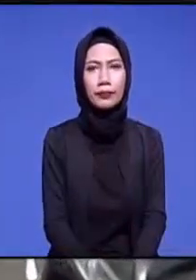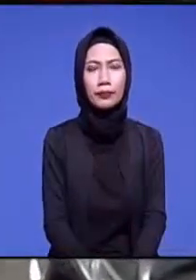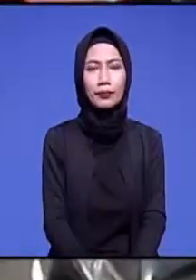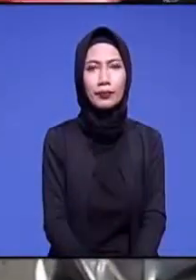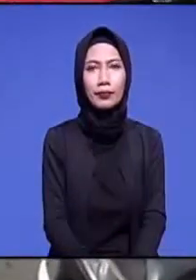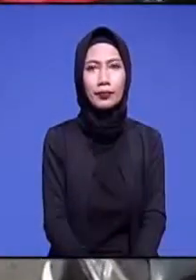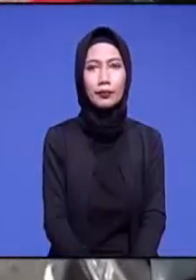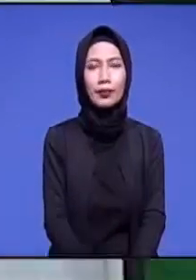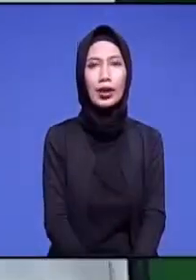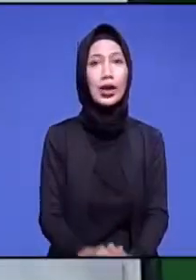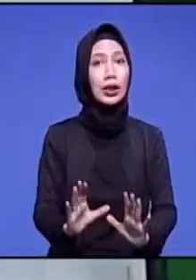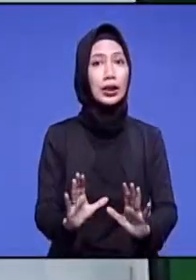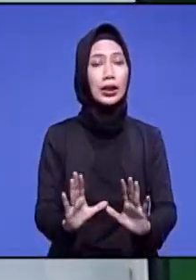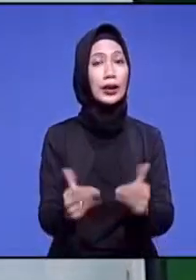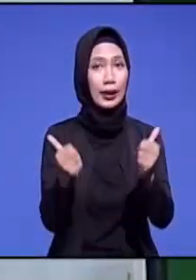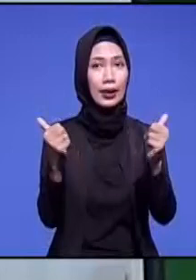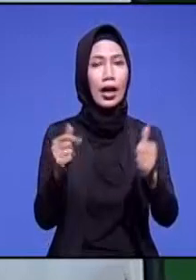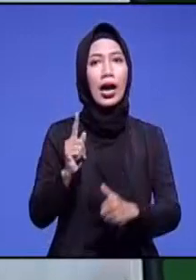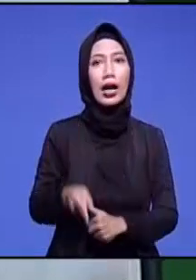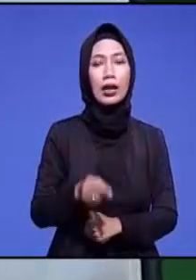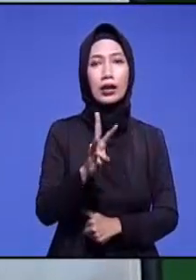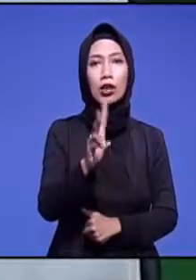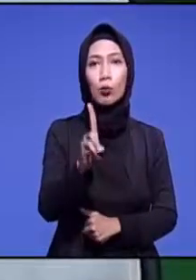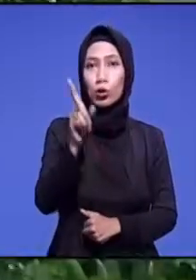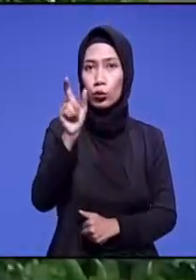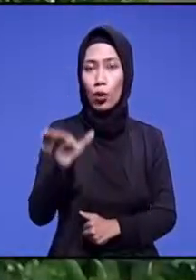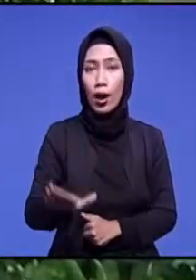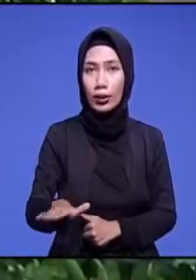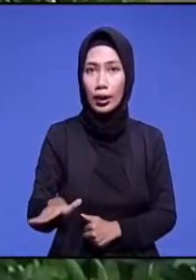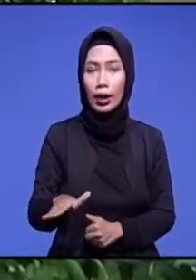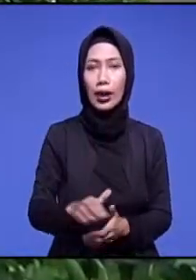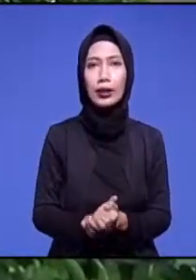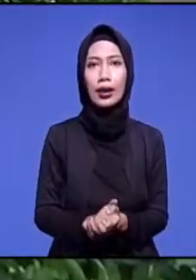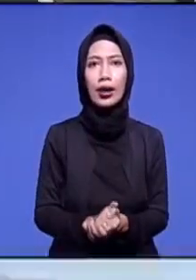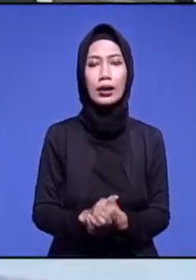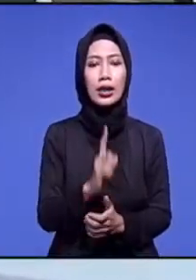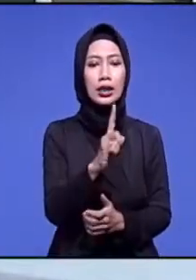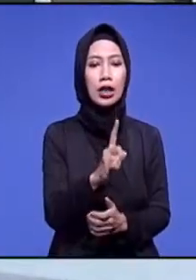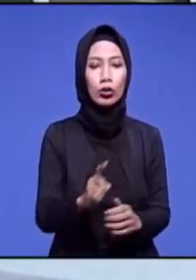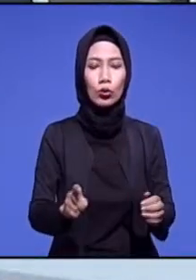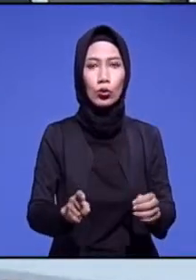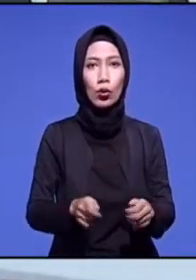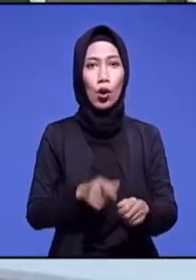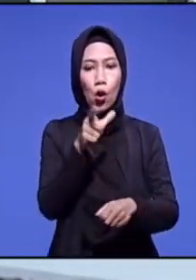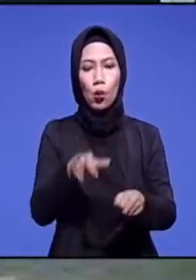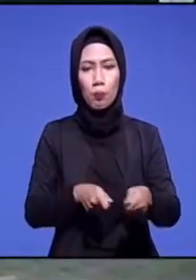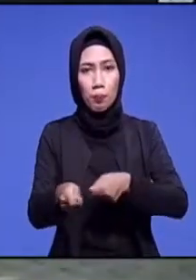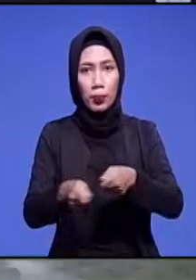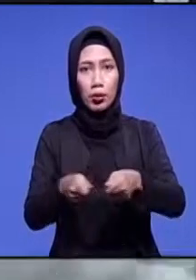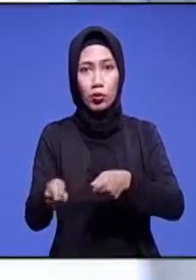Sementara di Tangerang, Banten, 31 anak dan 1 pengurus panti asuhan di Kelurahan Cipadu, Larangan, Tangerang, Banten